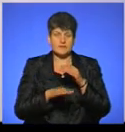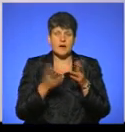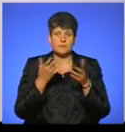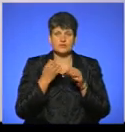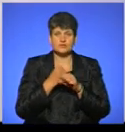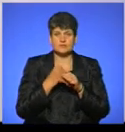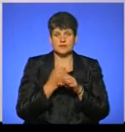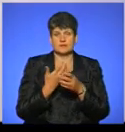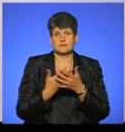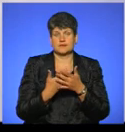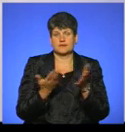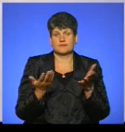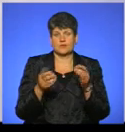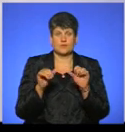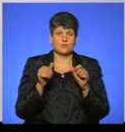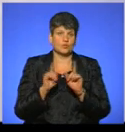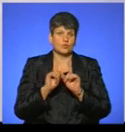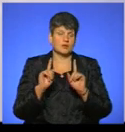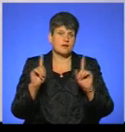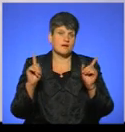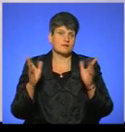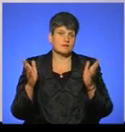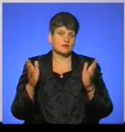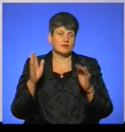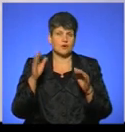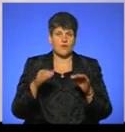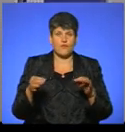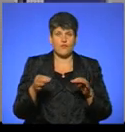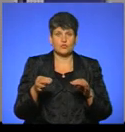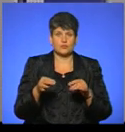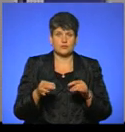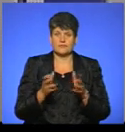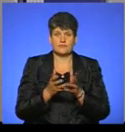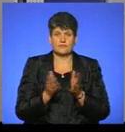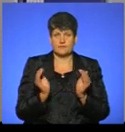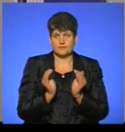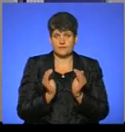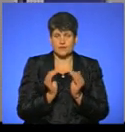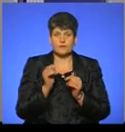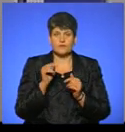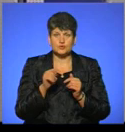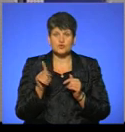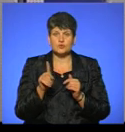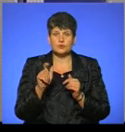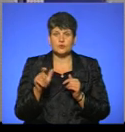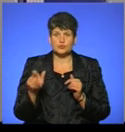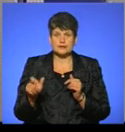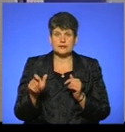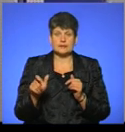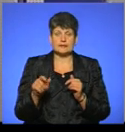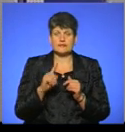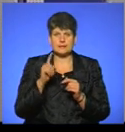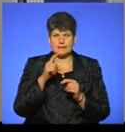формі якихось унікальних водойм невеликих, в тому числі, щоб люди навіть не